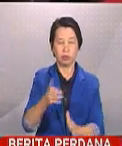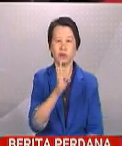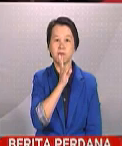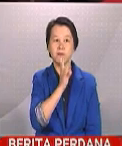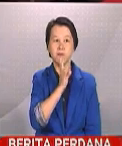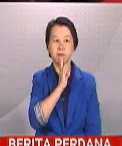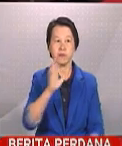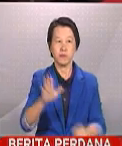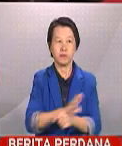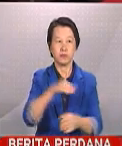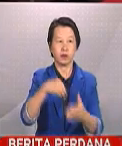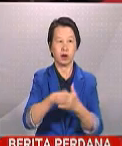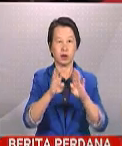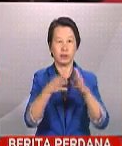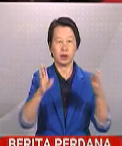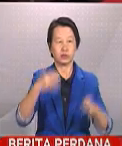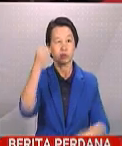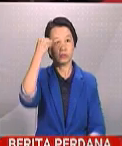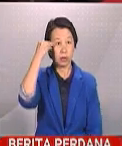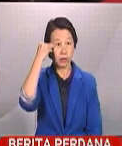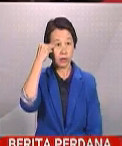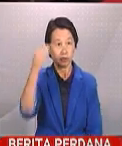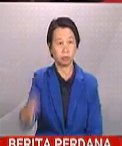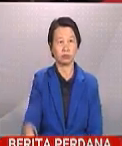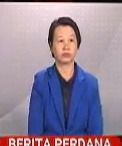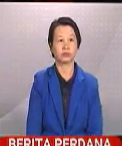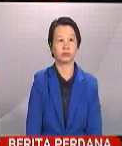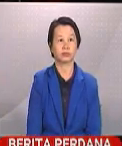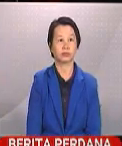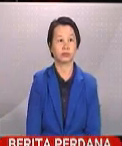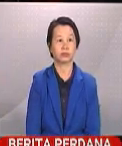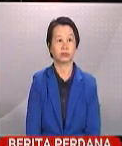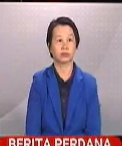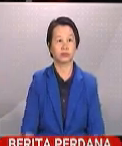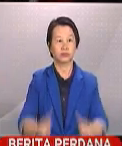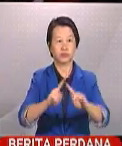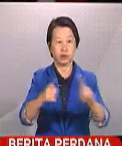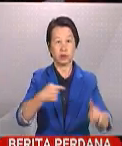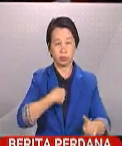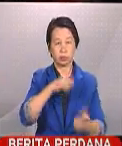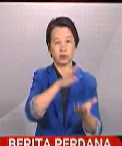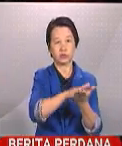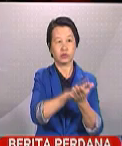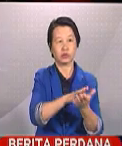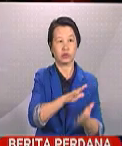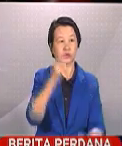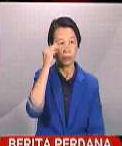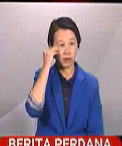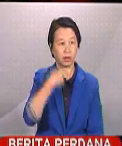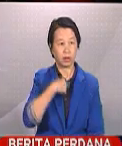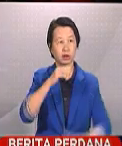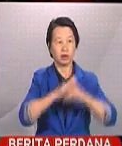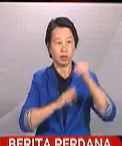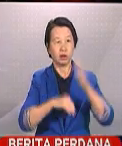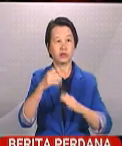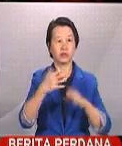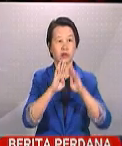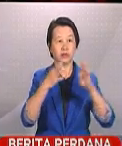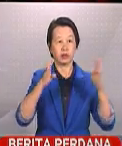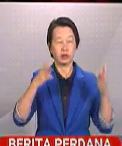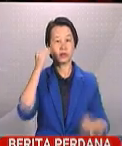bertutur sepenuhnya dalam bahasa Melayu. Tapi saya ni sebenarnya sekolah kebangsaan. So saya selesa berbahasa